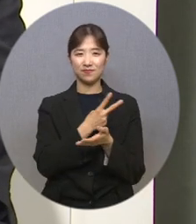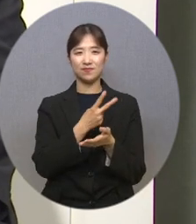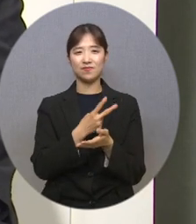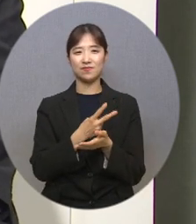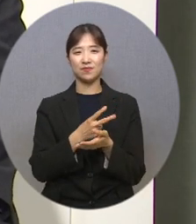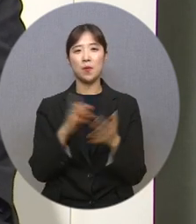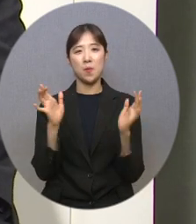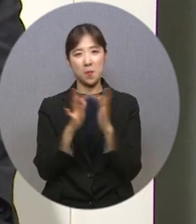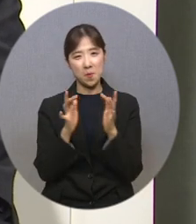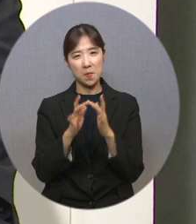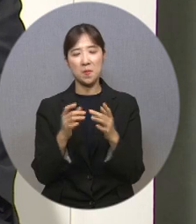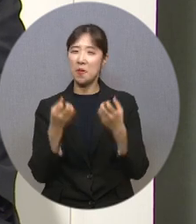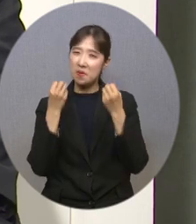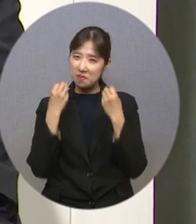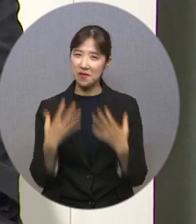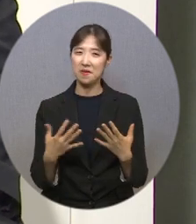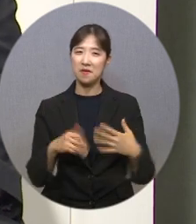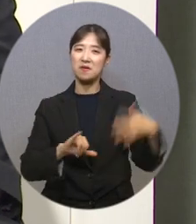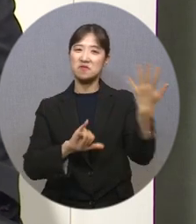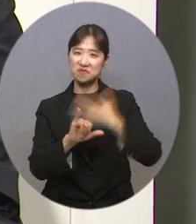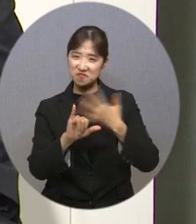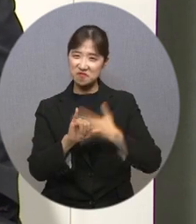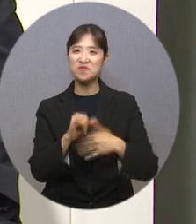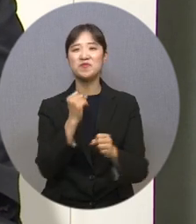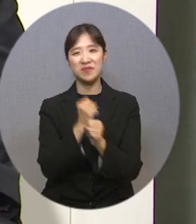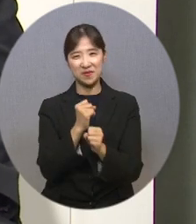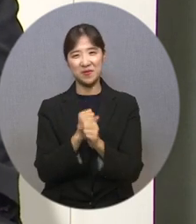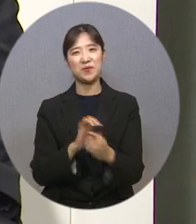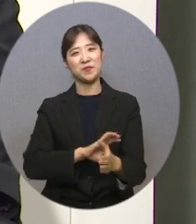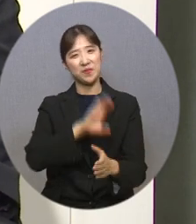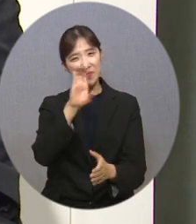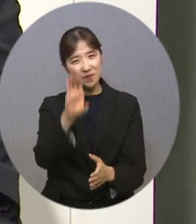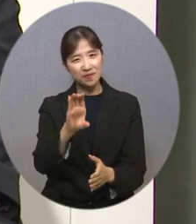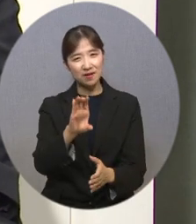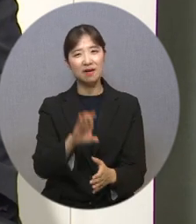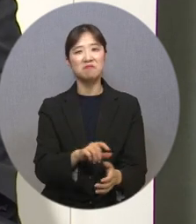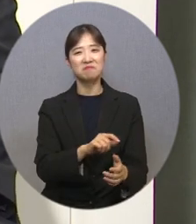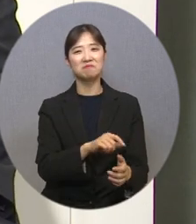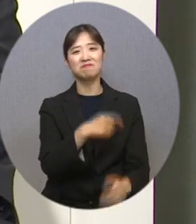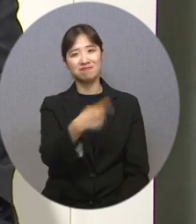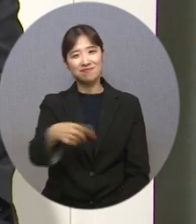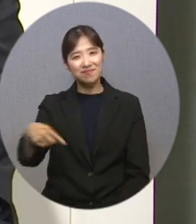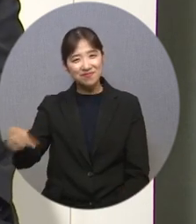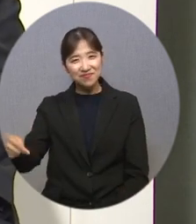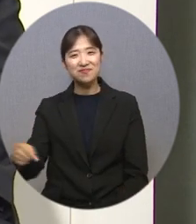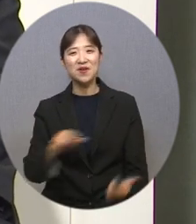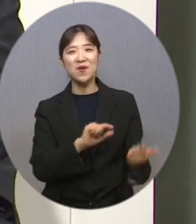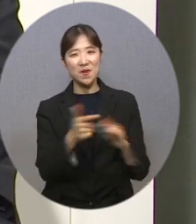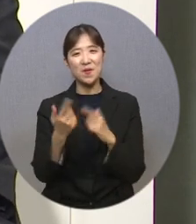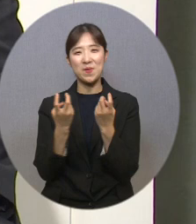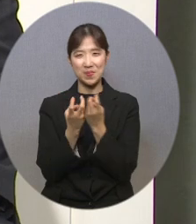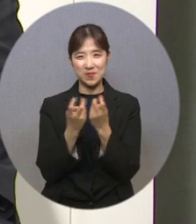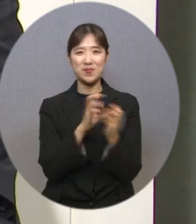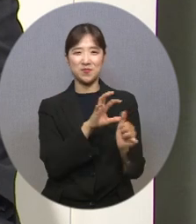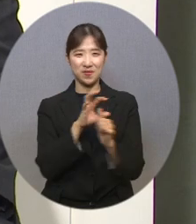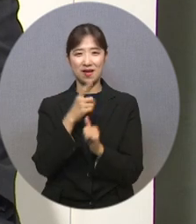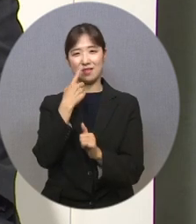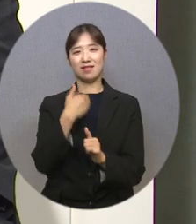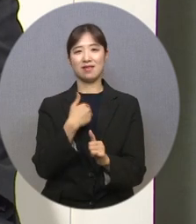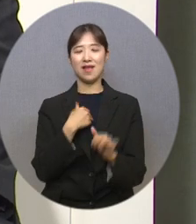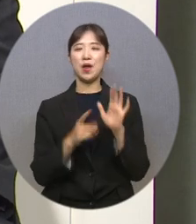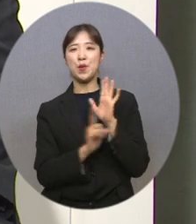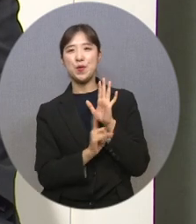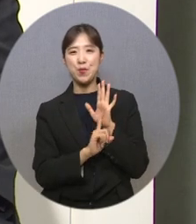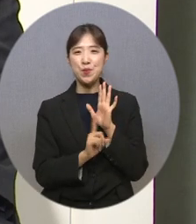온라인에 새로운 유튜브를 제작한다든가 뭐 등등 여러 가지 기법을 통해서 자기를